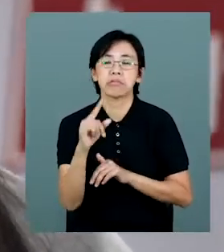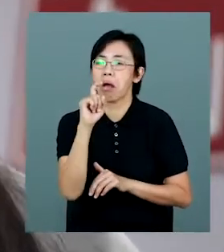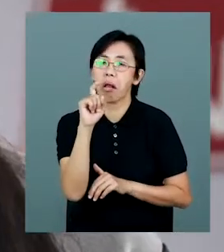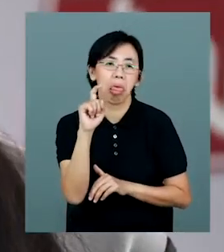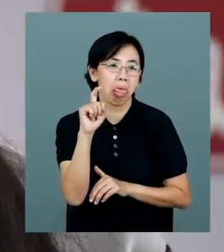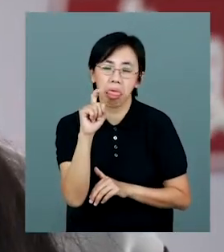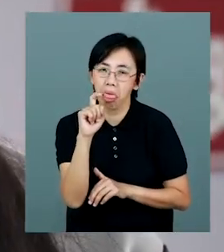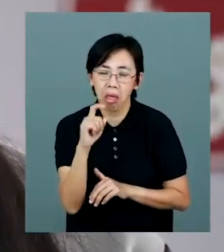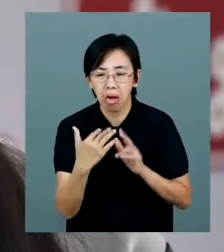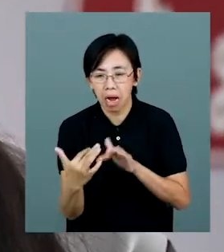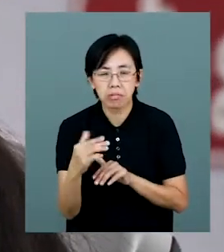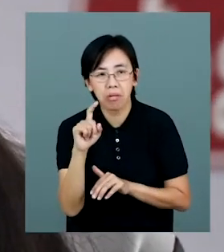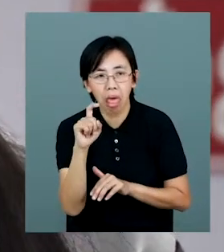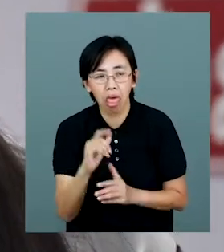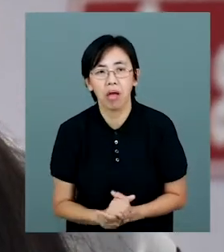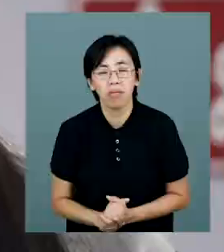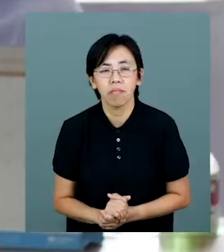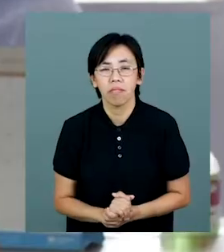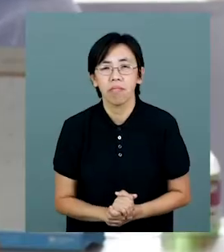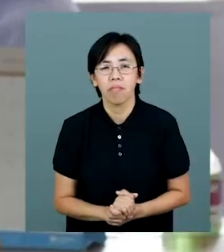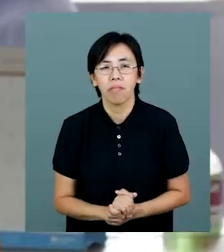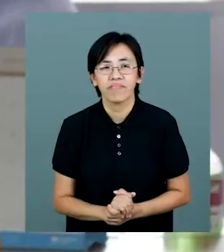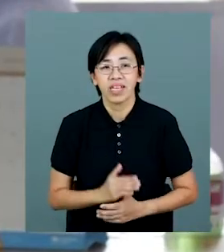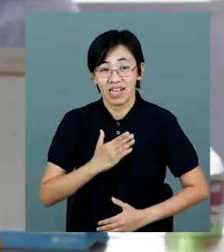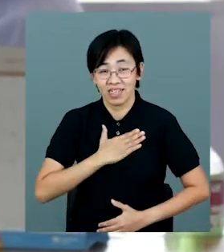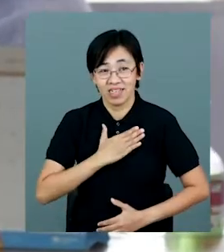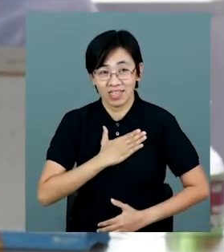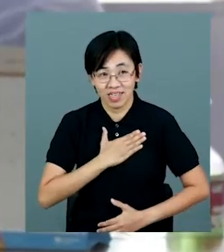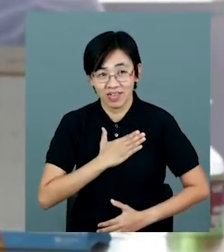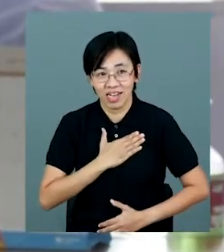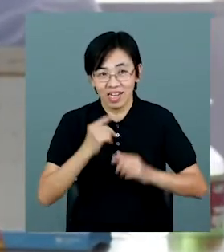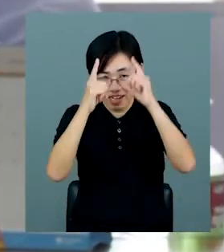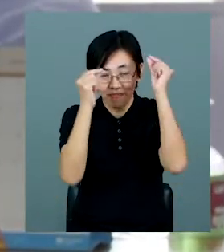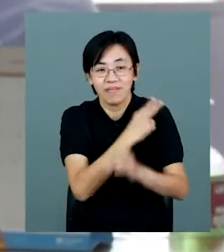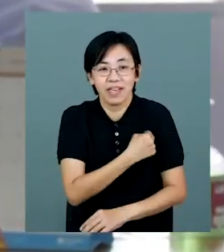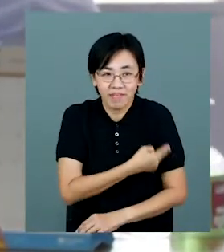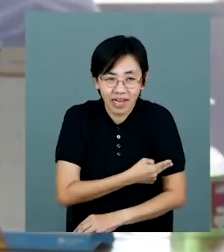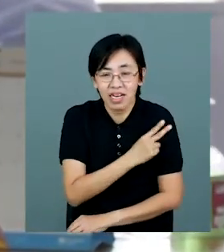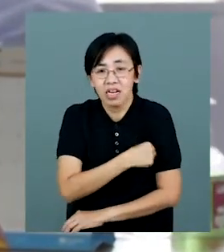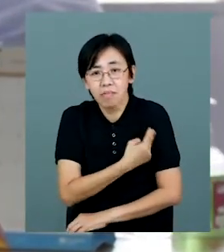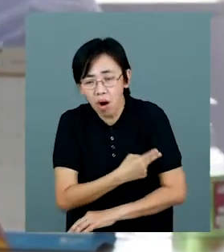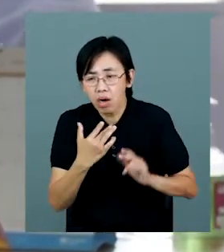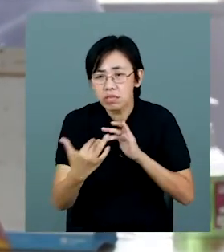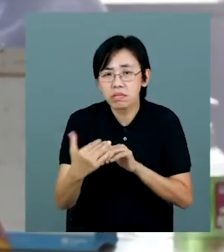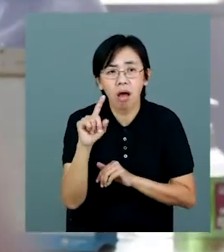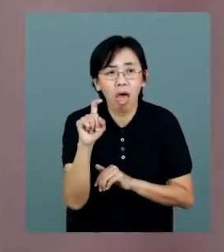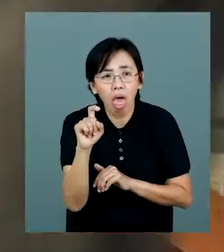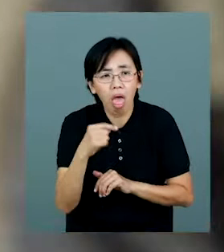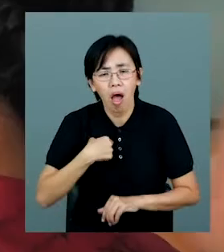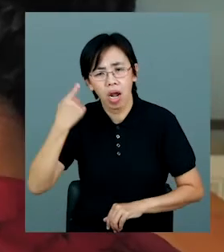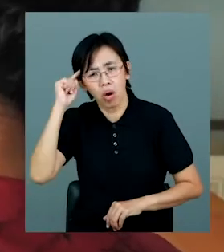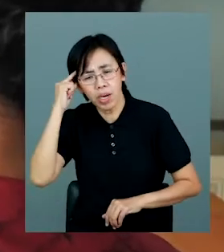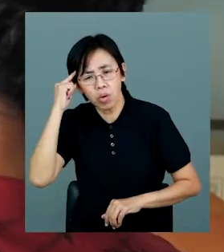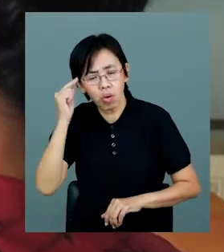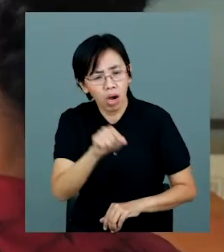การสื่อสารจะทำอะไรไม่ได้เลยเพราะว่าคือเราเหมือนพยาบาลหรือหมอค่ะสื่อสารไม่ได้